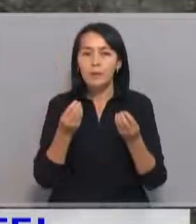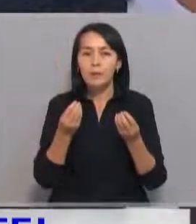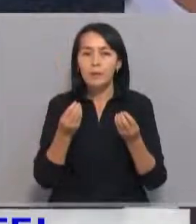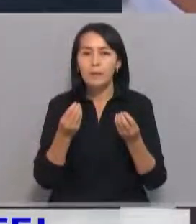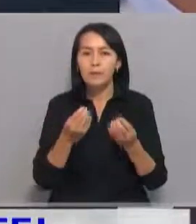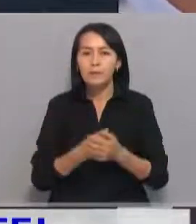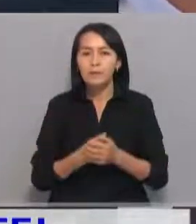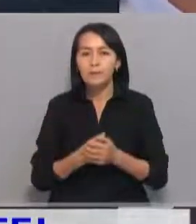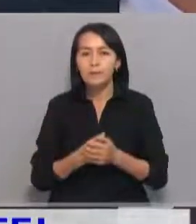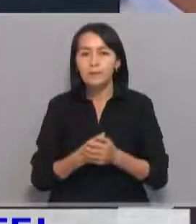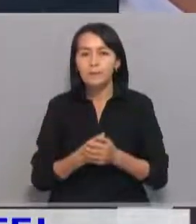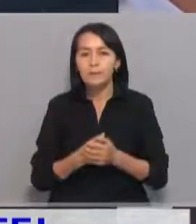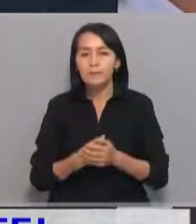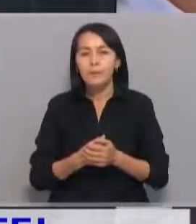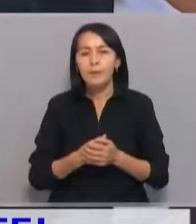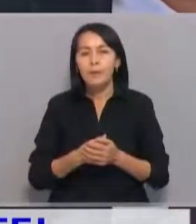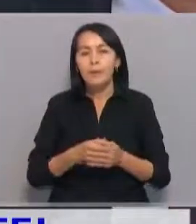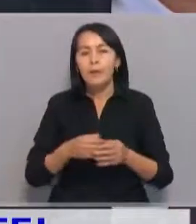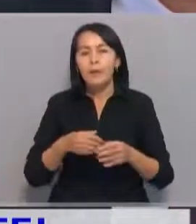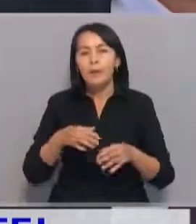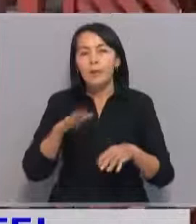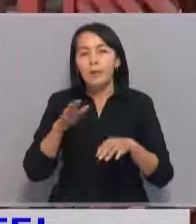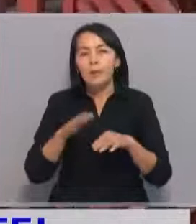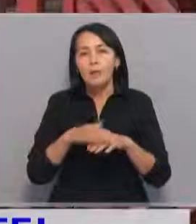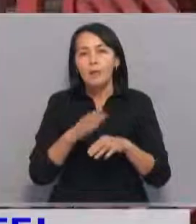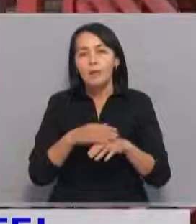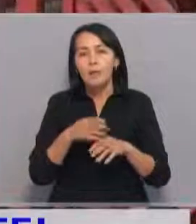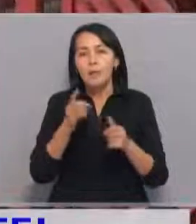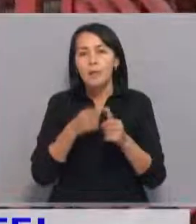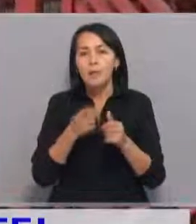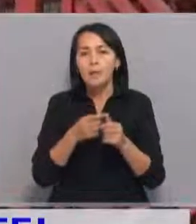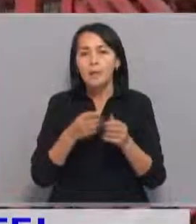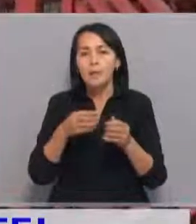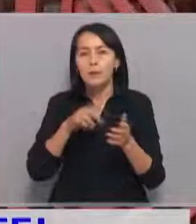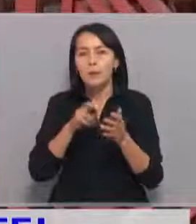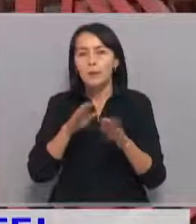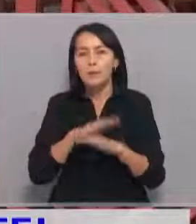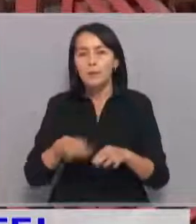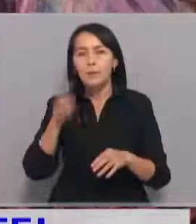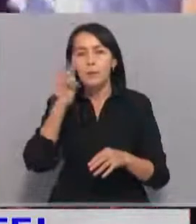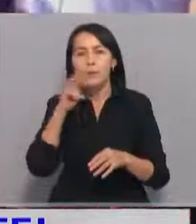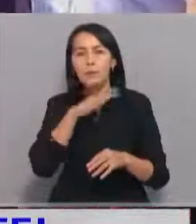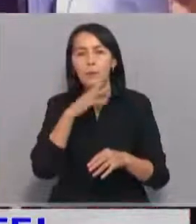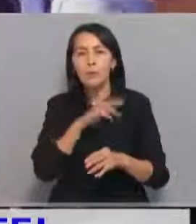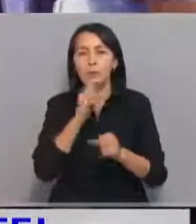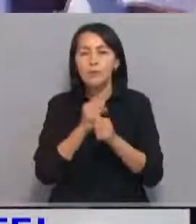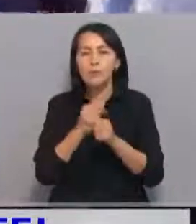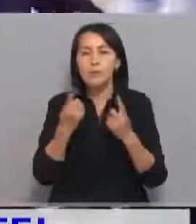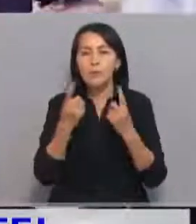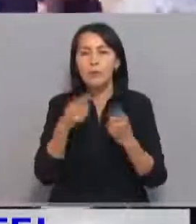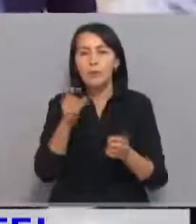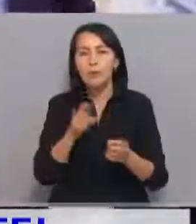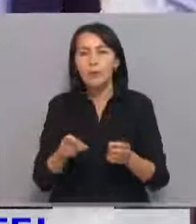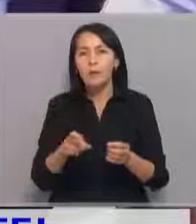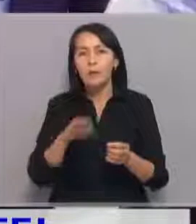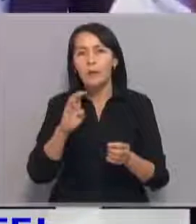ойлаймын. Жақсының аты ғалымның хат өлмейді. Оқу ағарту саласына ерен еңбегі сіңген тау тұлға.